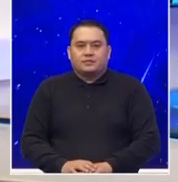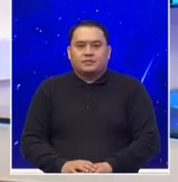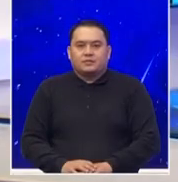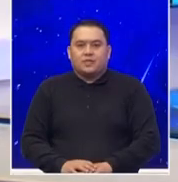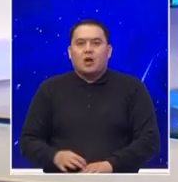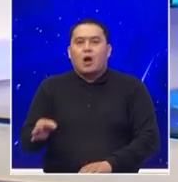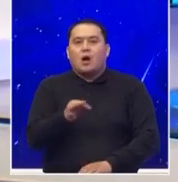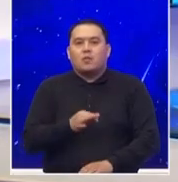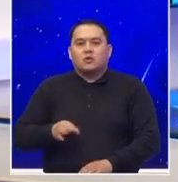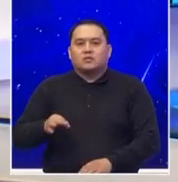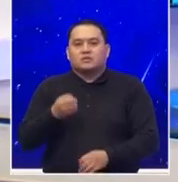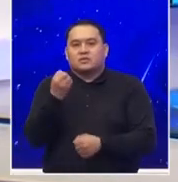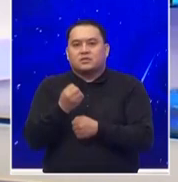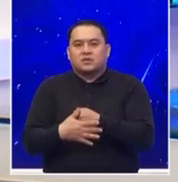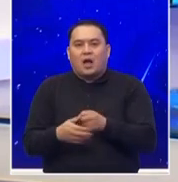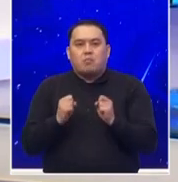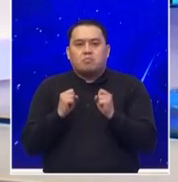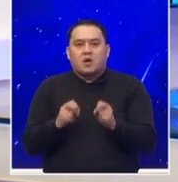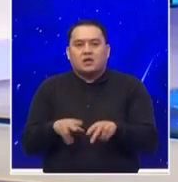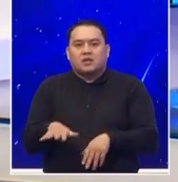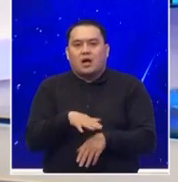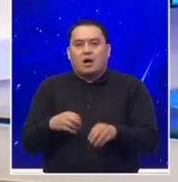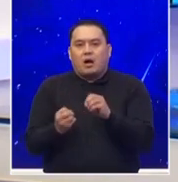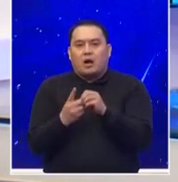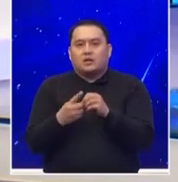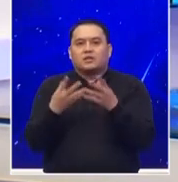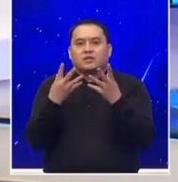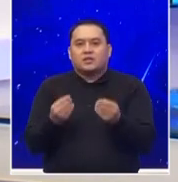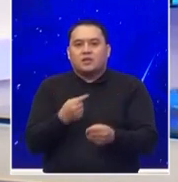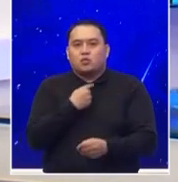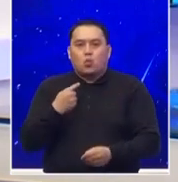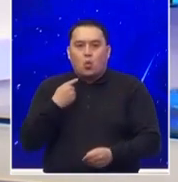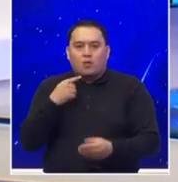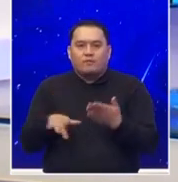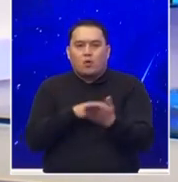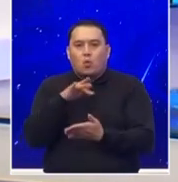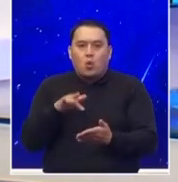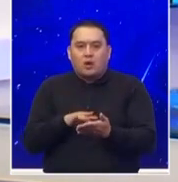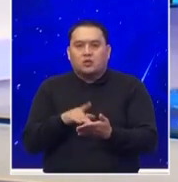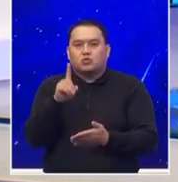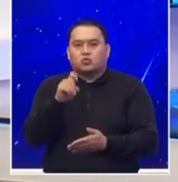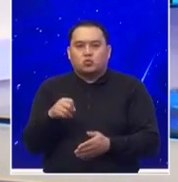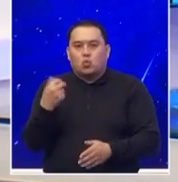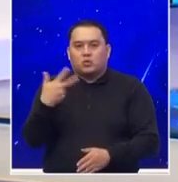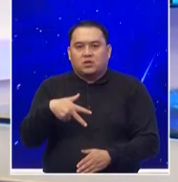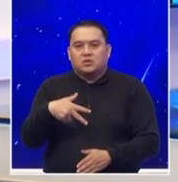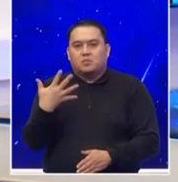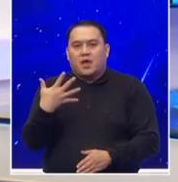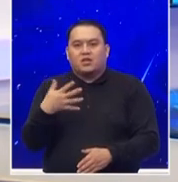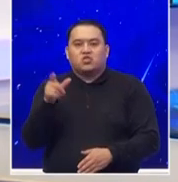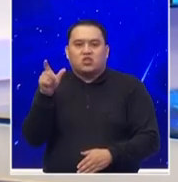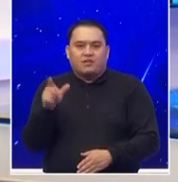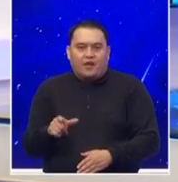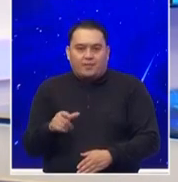Областной центр в красной зоне. Только за 11 дней января текущего года в городе Талдыкорган заболело